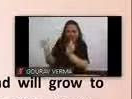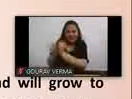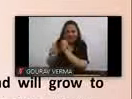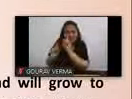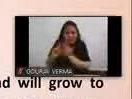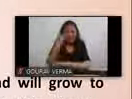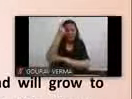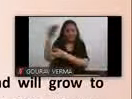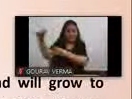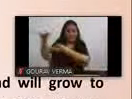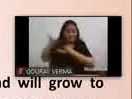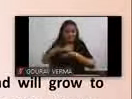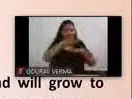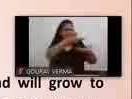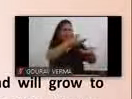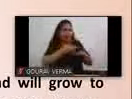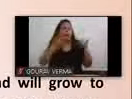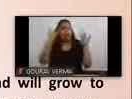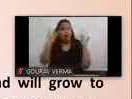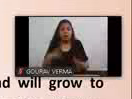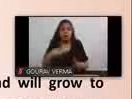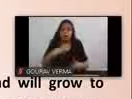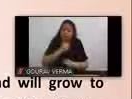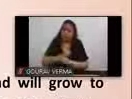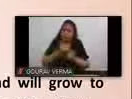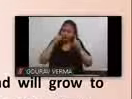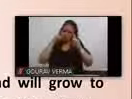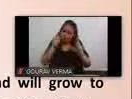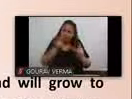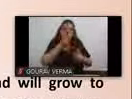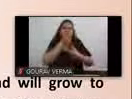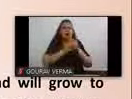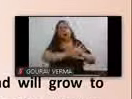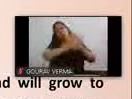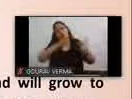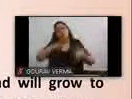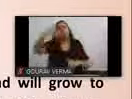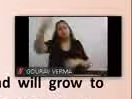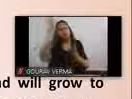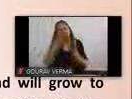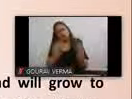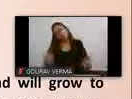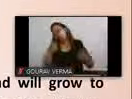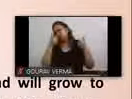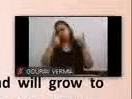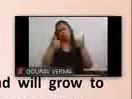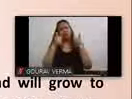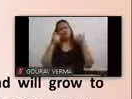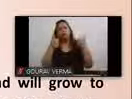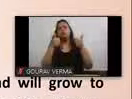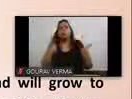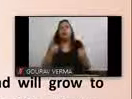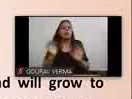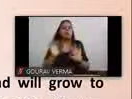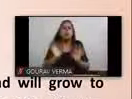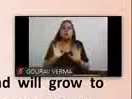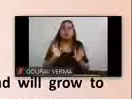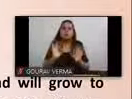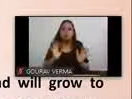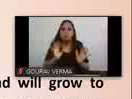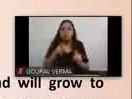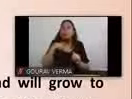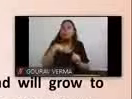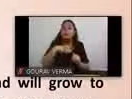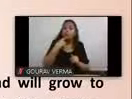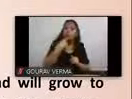that वो नहीं, अ साइट अगर जितनी है वो अभी, पर उसको यूज करना सीखेगा वो.